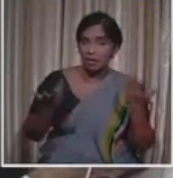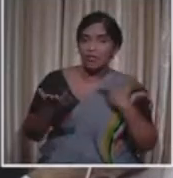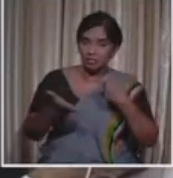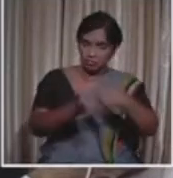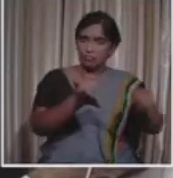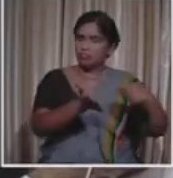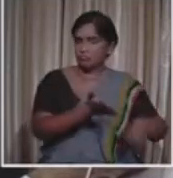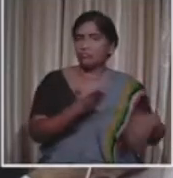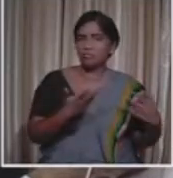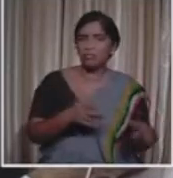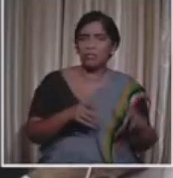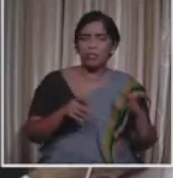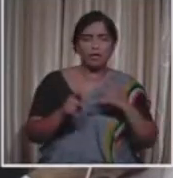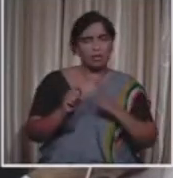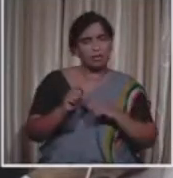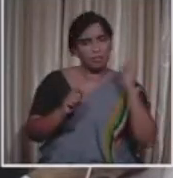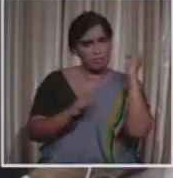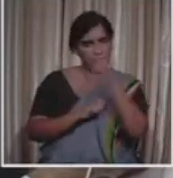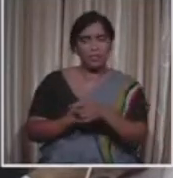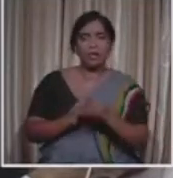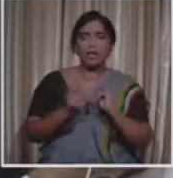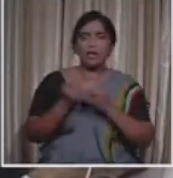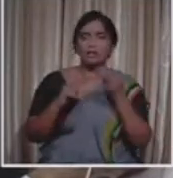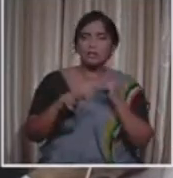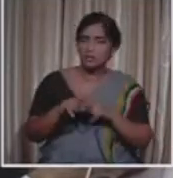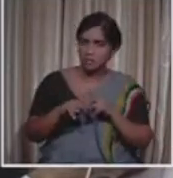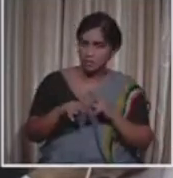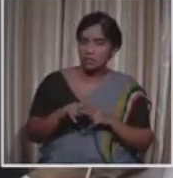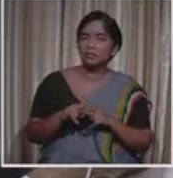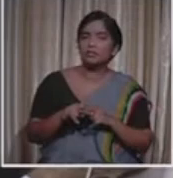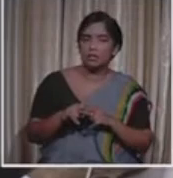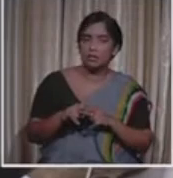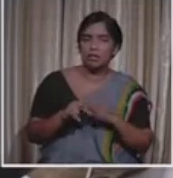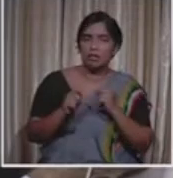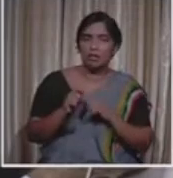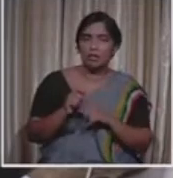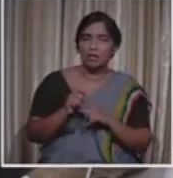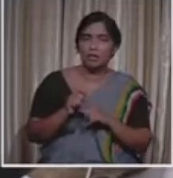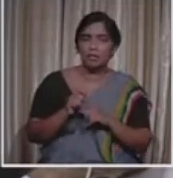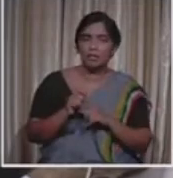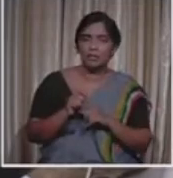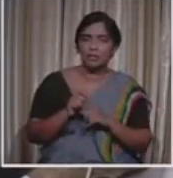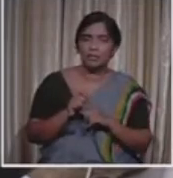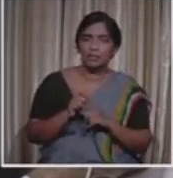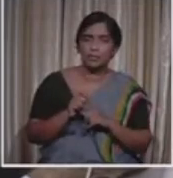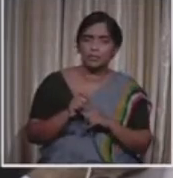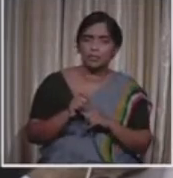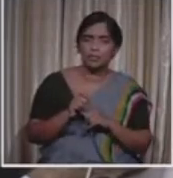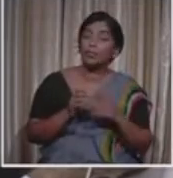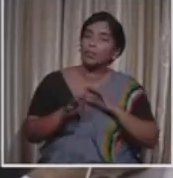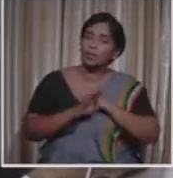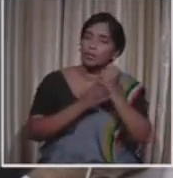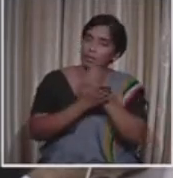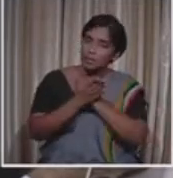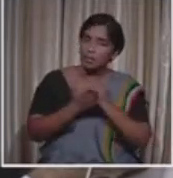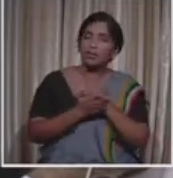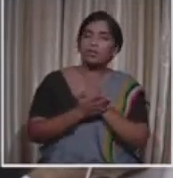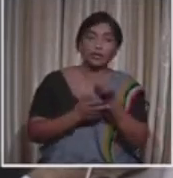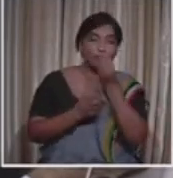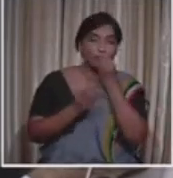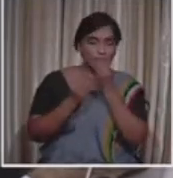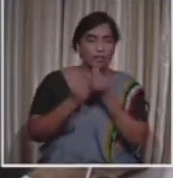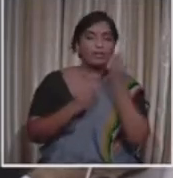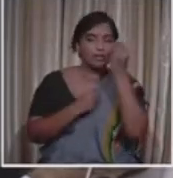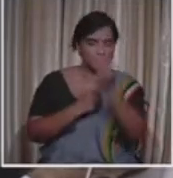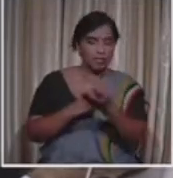කරාද සම්පූර්ණ මේ පාර්ලිමේන්තු කාර්ය මණ්ඩලයේ සියලු දෙනාට සාමාන්‍ය මුදලකට සියලු දෙනාටම කෑම පැකට් එකක් ගෙනලා